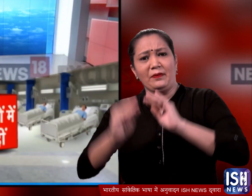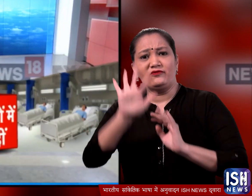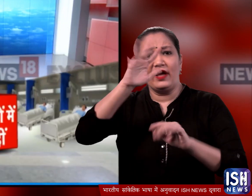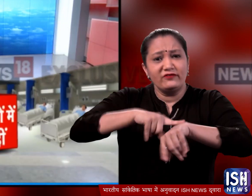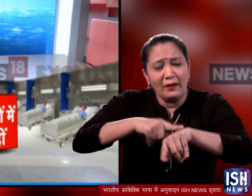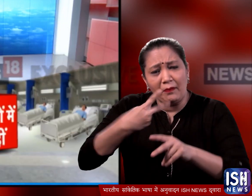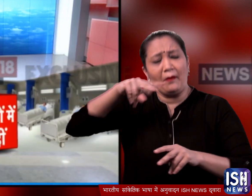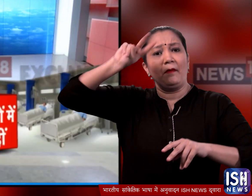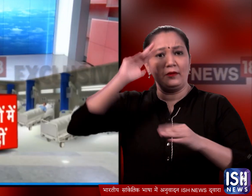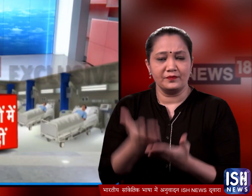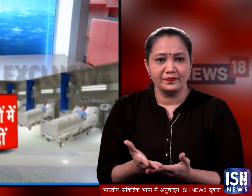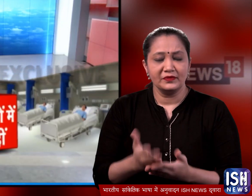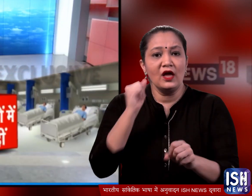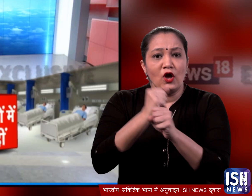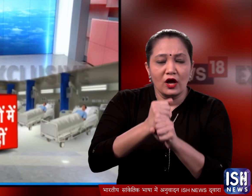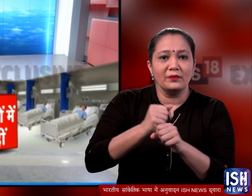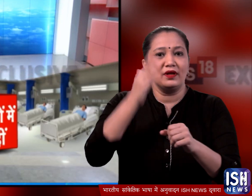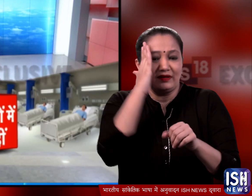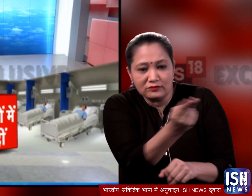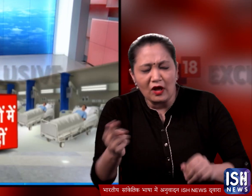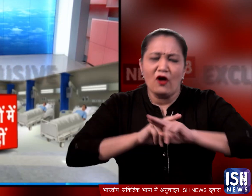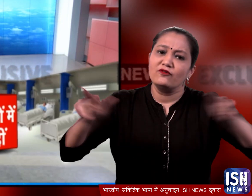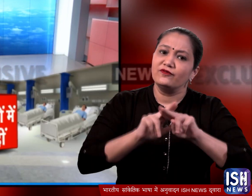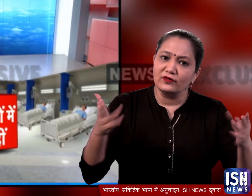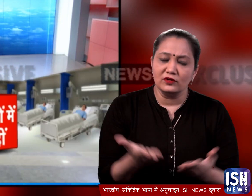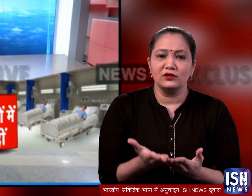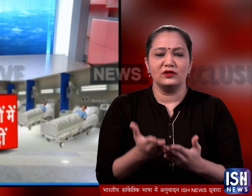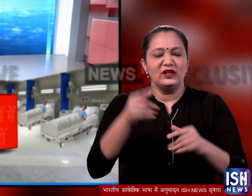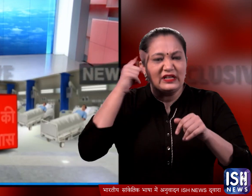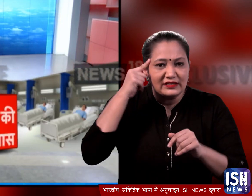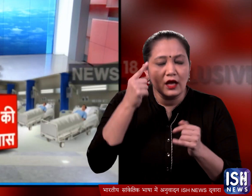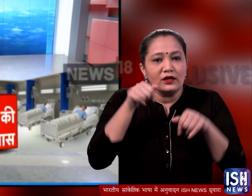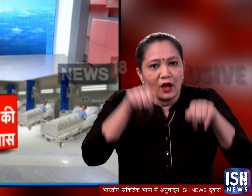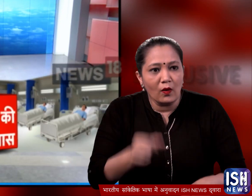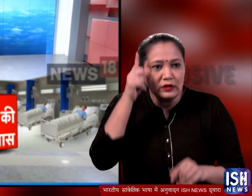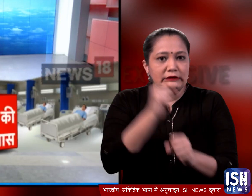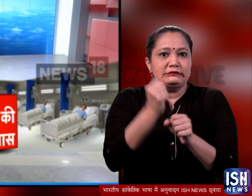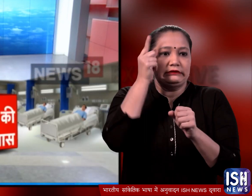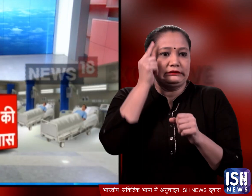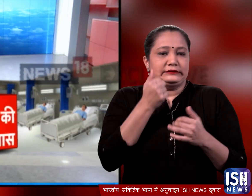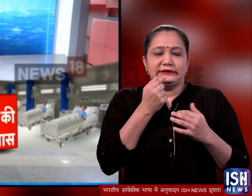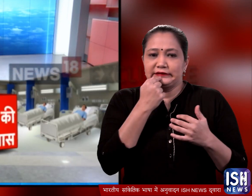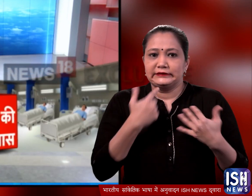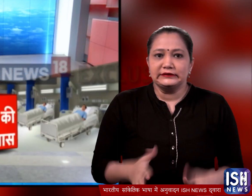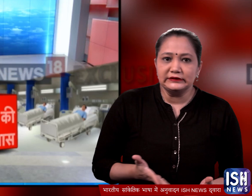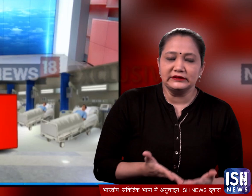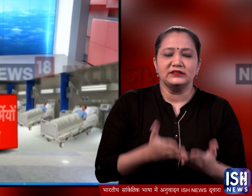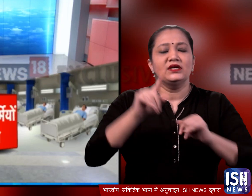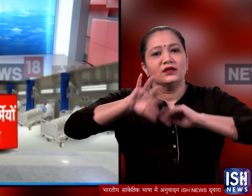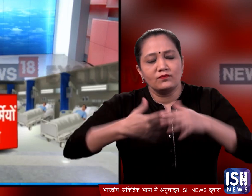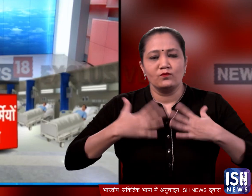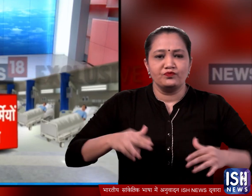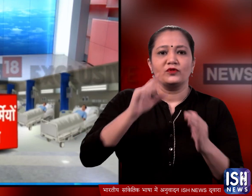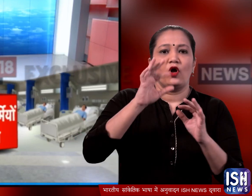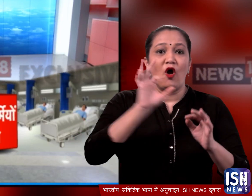से ज्यादातर सरकारी अस्पतालों में खाली बिस्तर नहीं बचे, जिससे सरकार को बीमारी की गंभीरता का एहसास हुआ, जिसके बाद सरकार ने